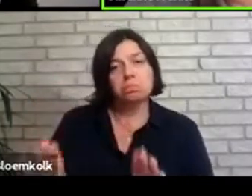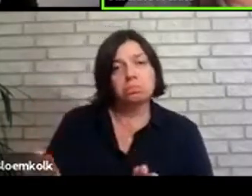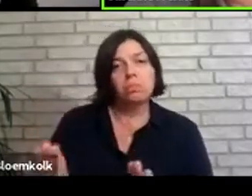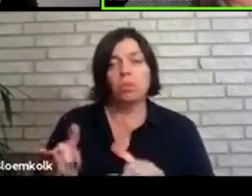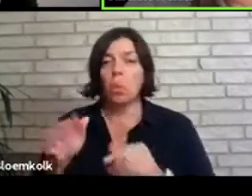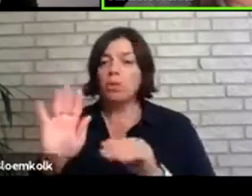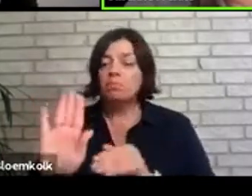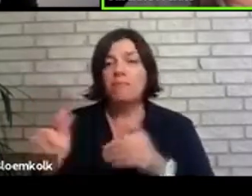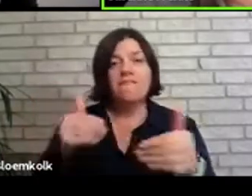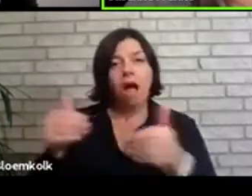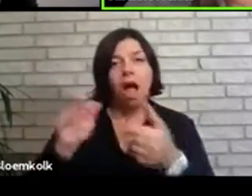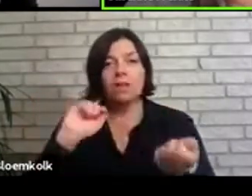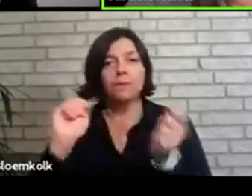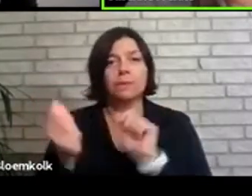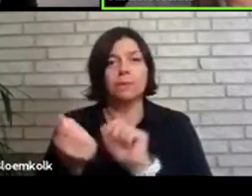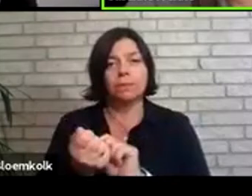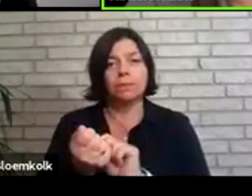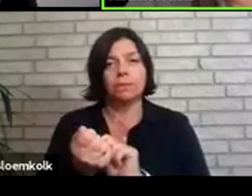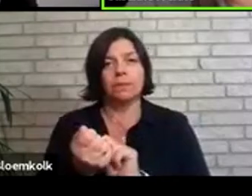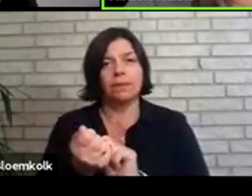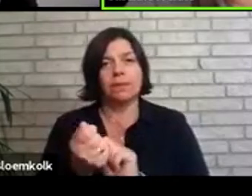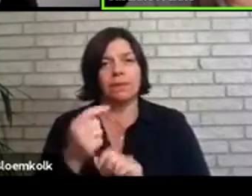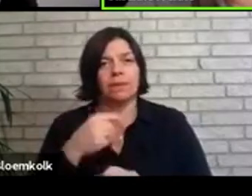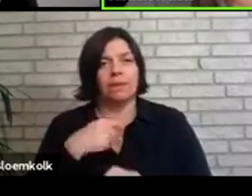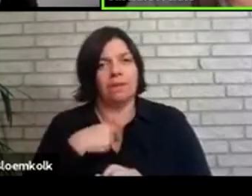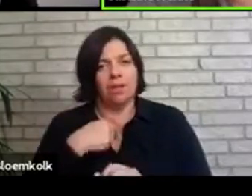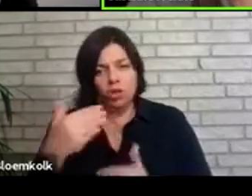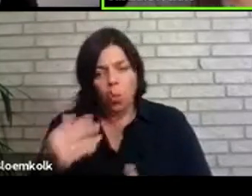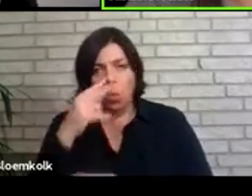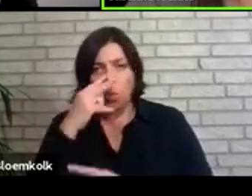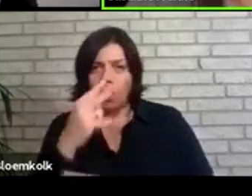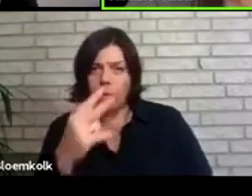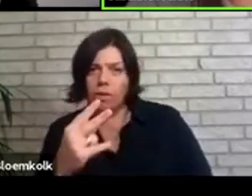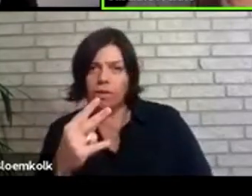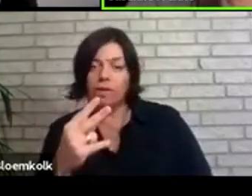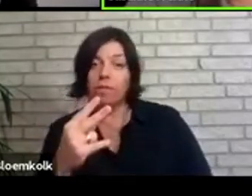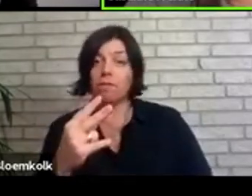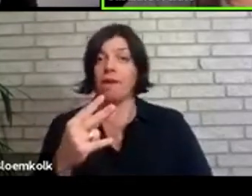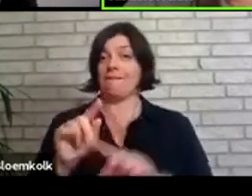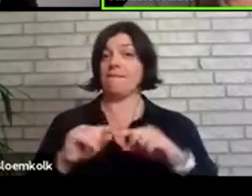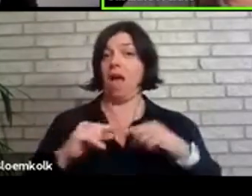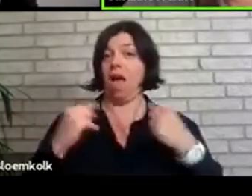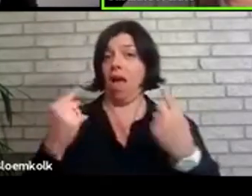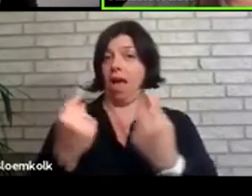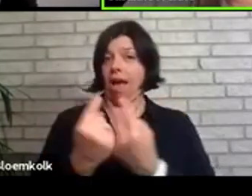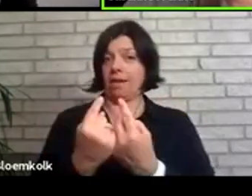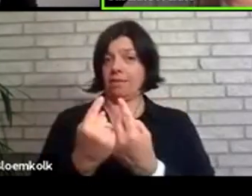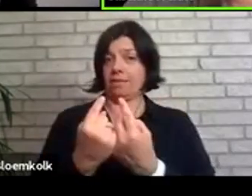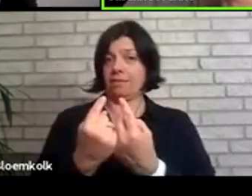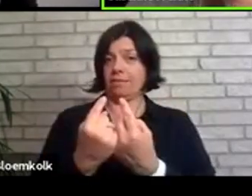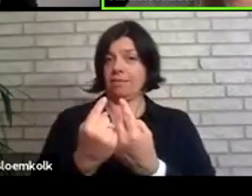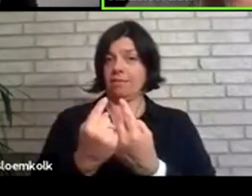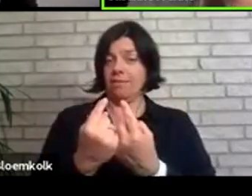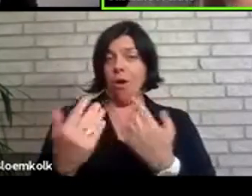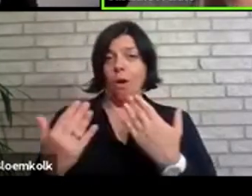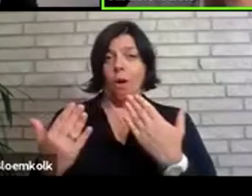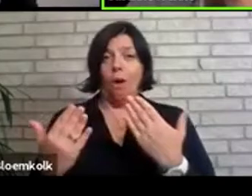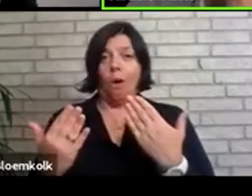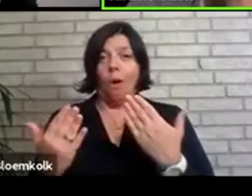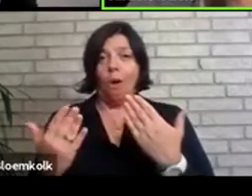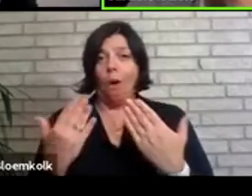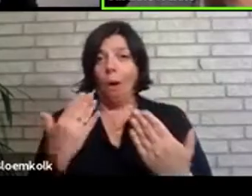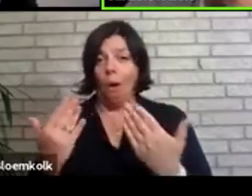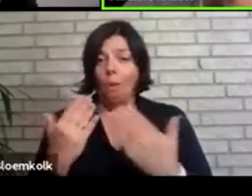ob Vereine tatsächlich auf lokaler Ebene ein aufrichtiges Interesse an ihren Fans haben oder